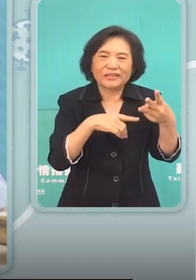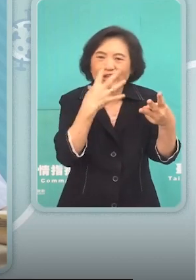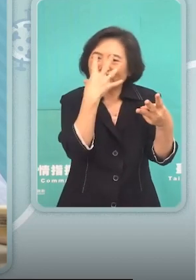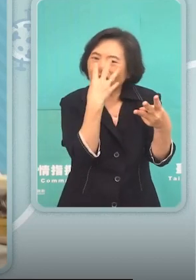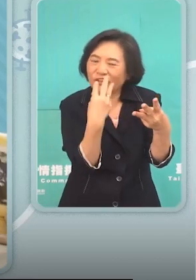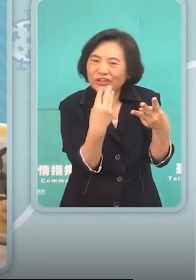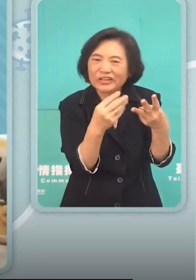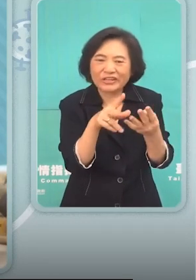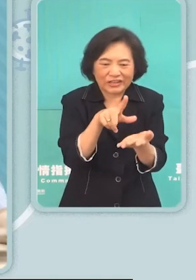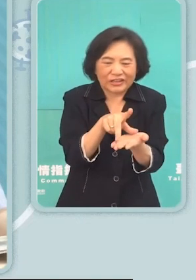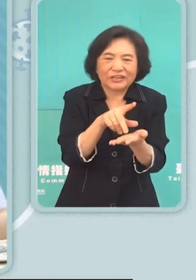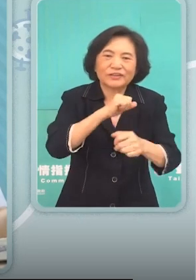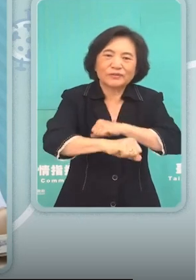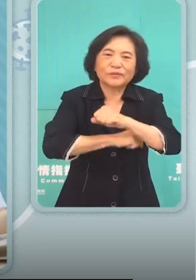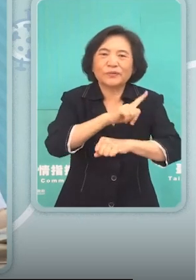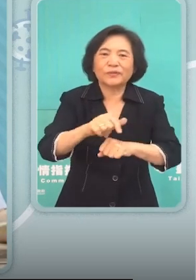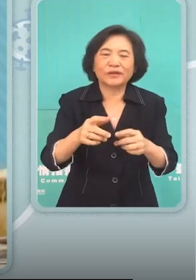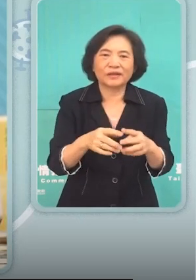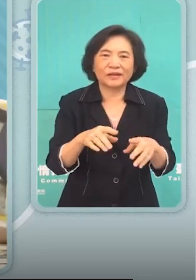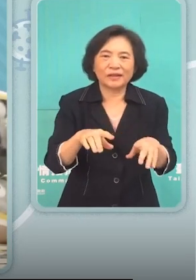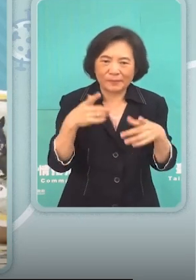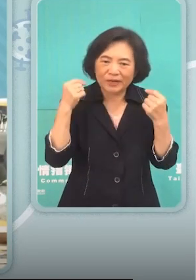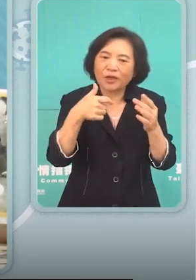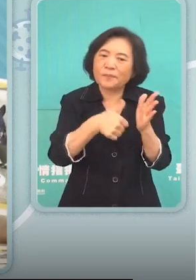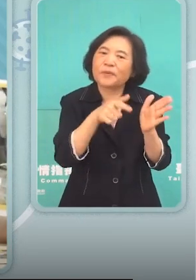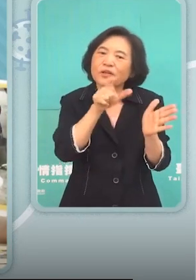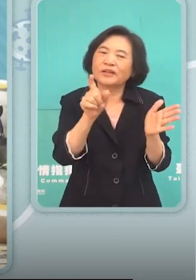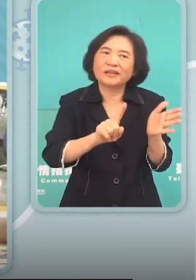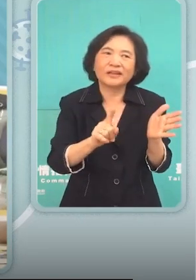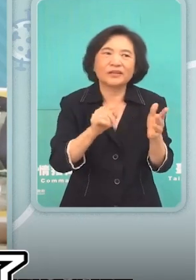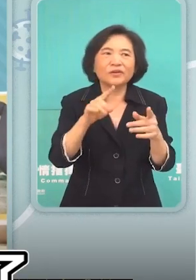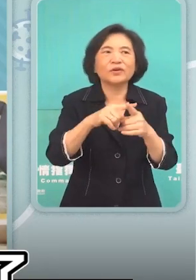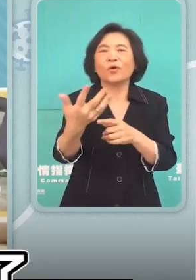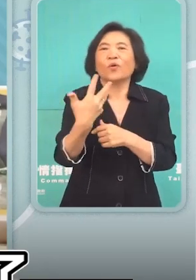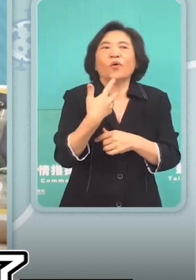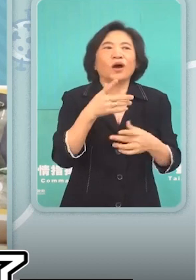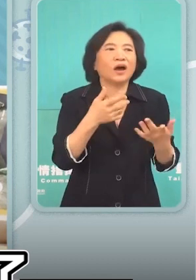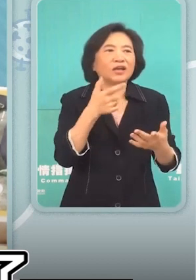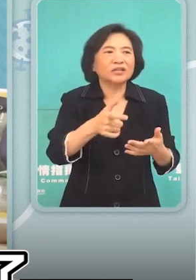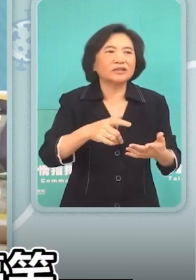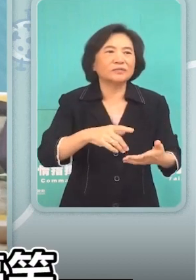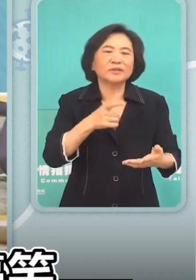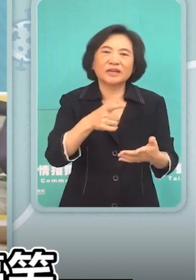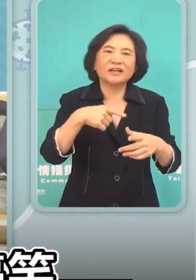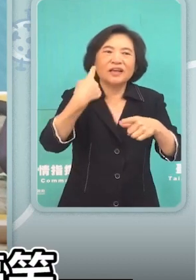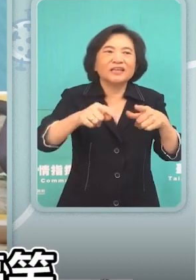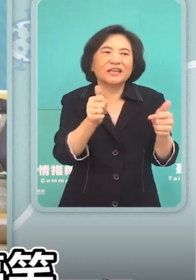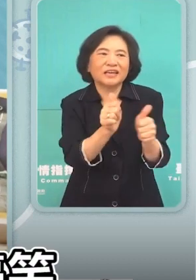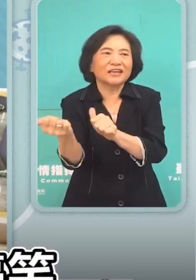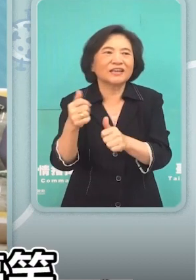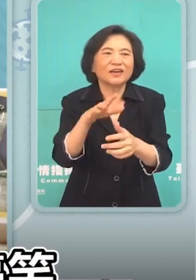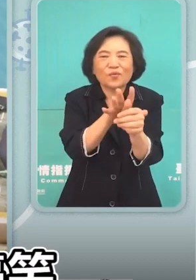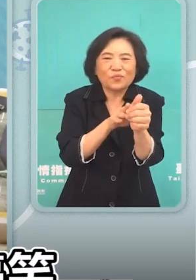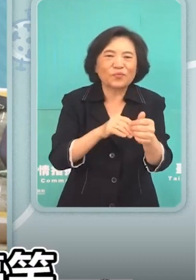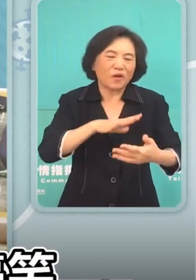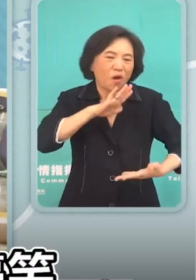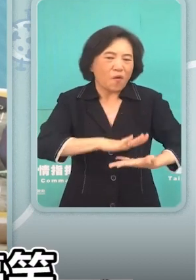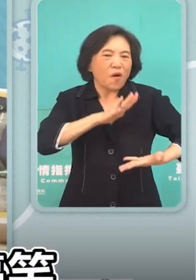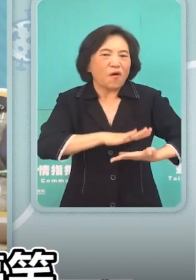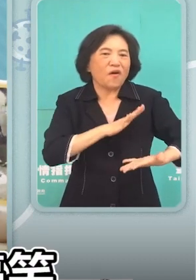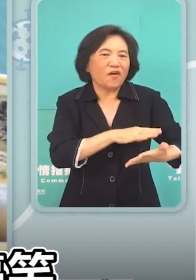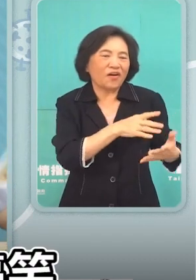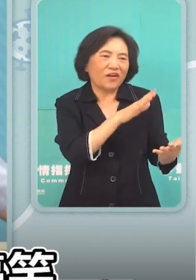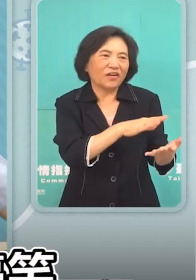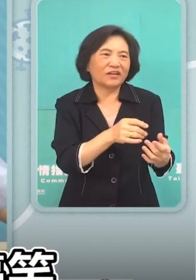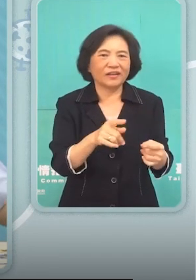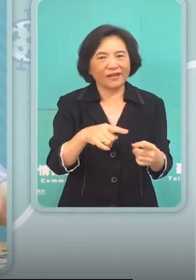取名字，你知道吗？一开始那个发言人问我说叫叶克膜就好了，我他说包括市长不要